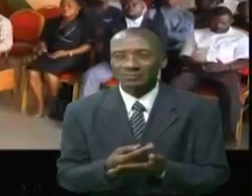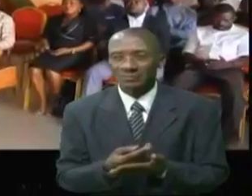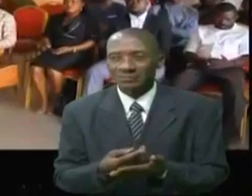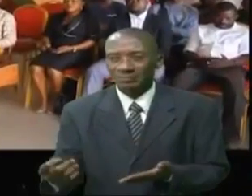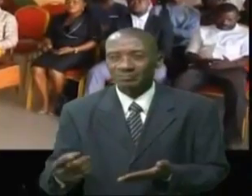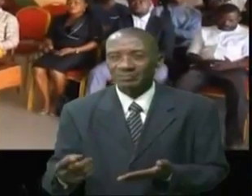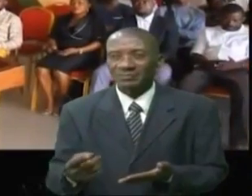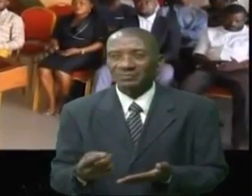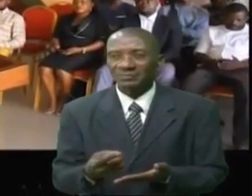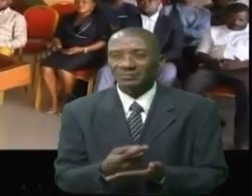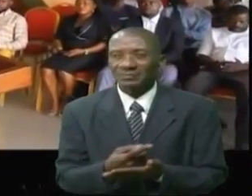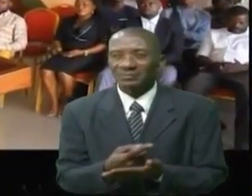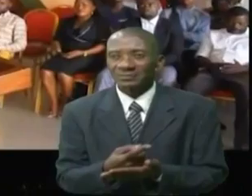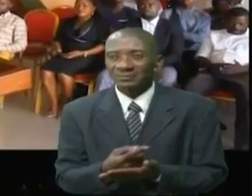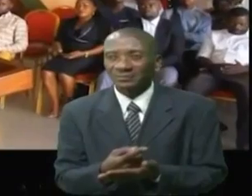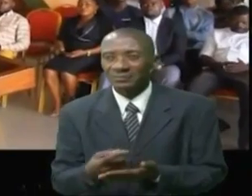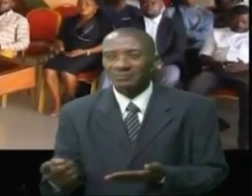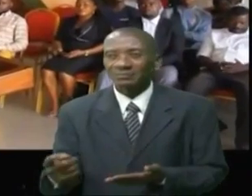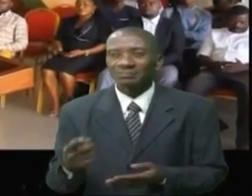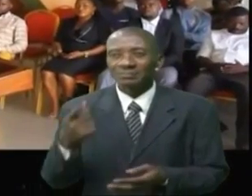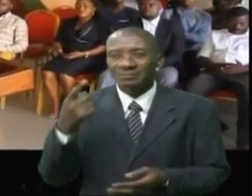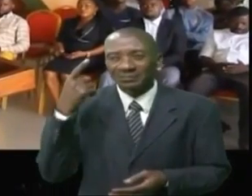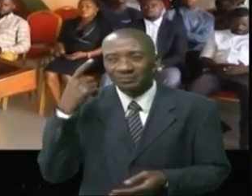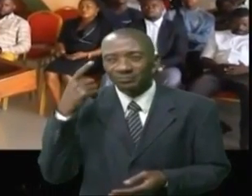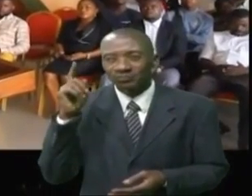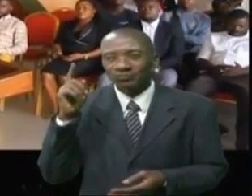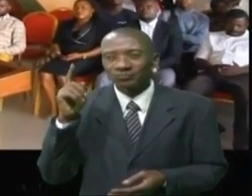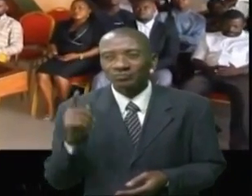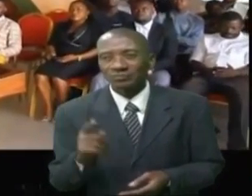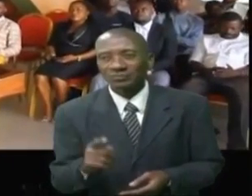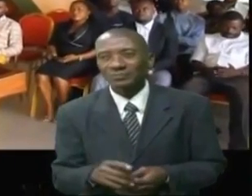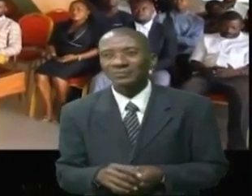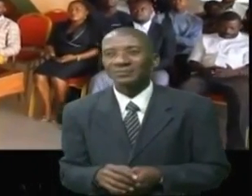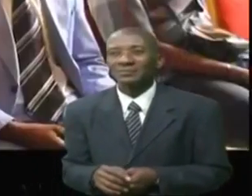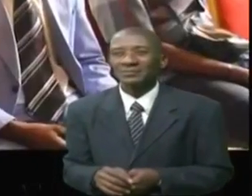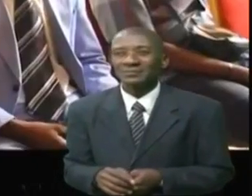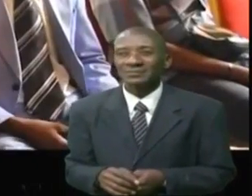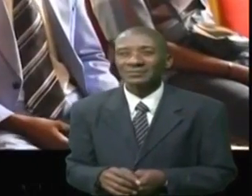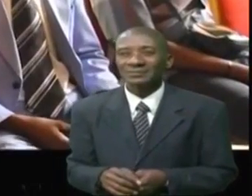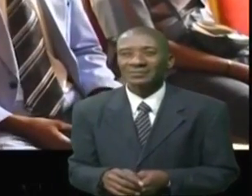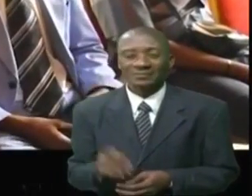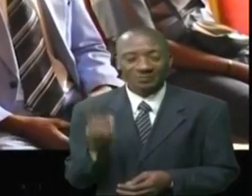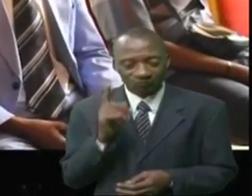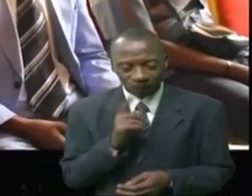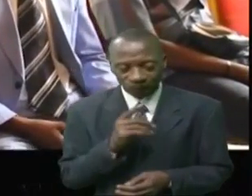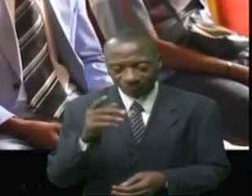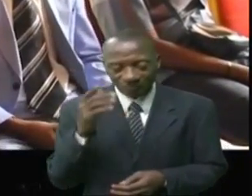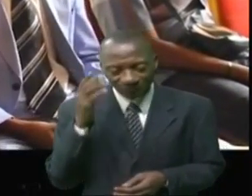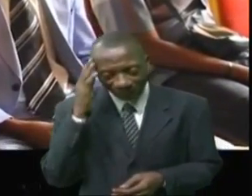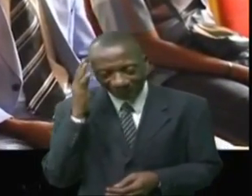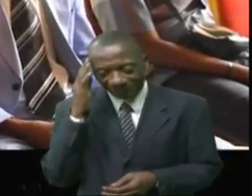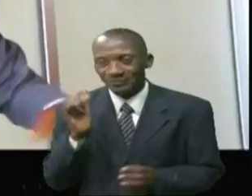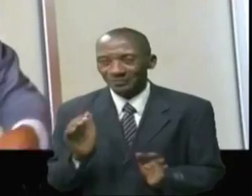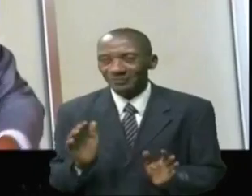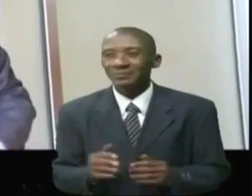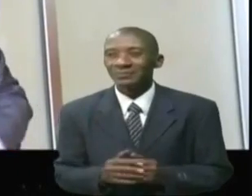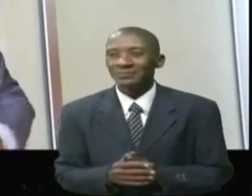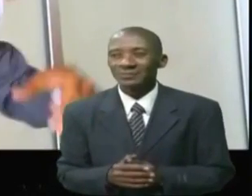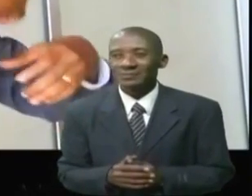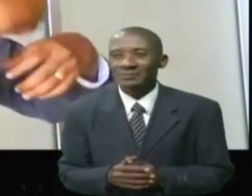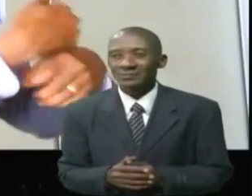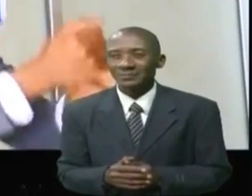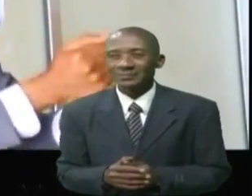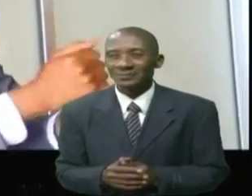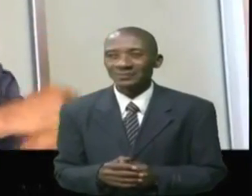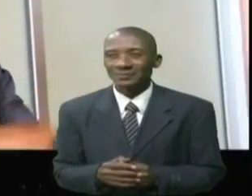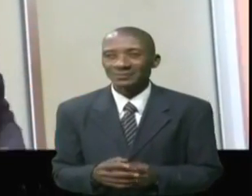de septembre de l'année, soit du 22 au 30 septembre. Cette année, l'accent a été mis sur un monde où les sourds peuvent s'exprimer